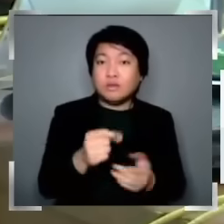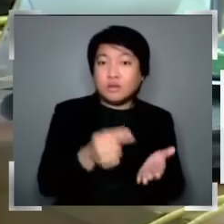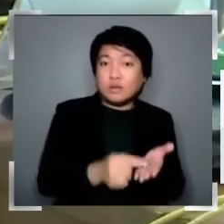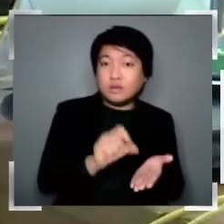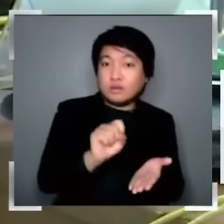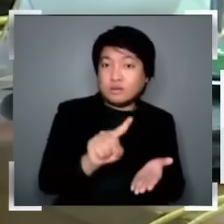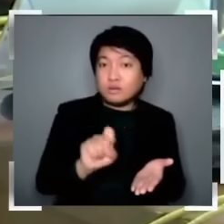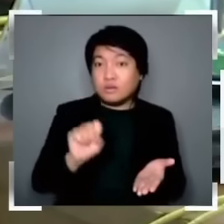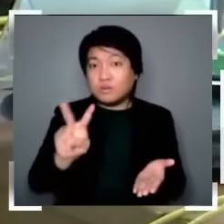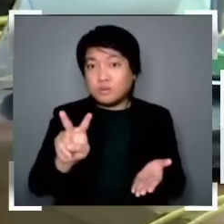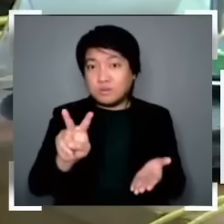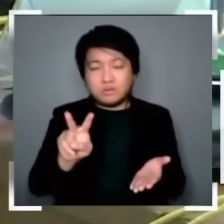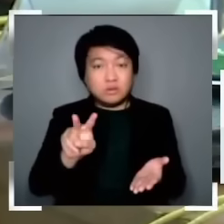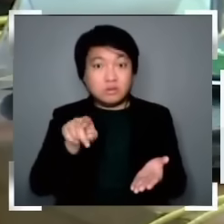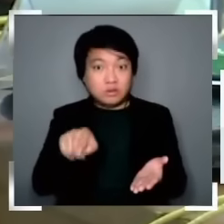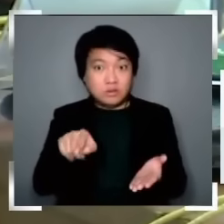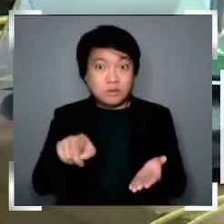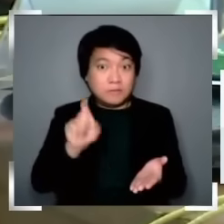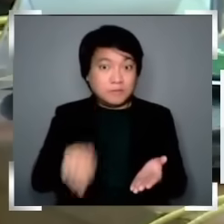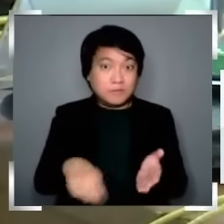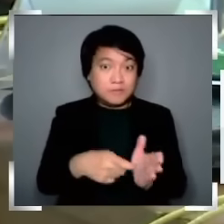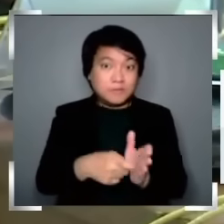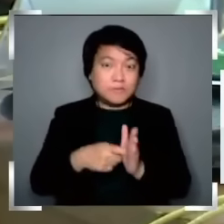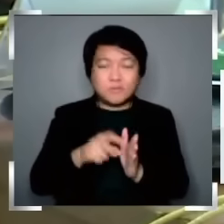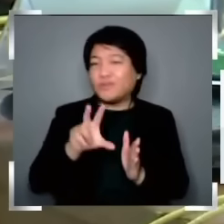would also be an option.